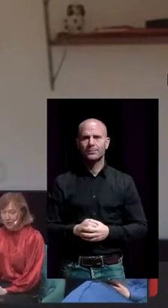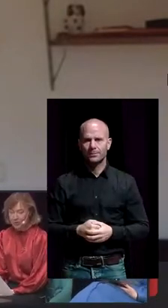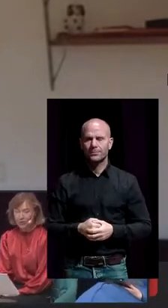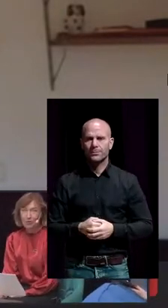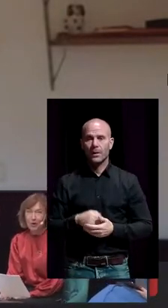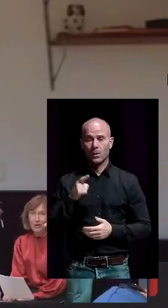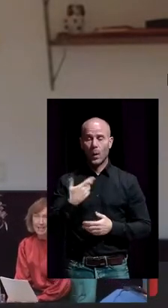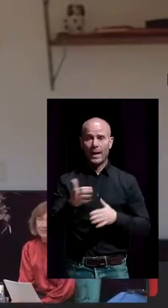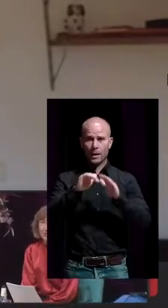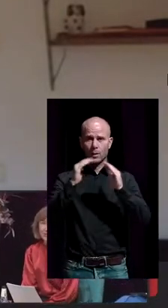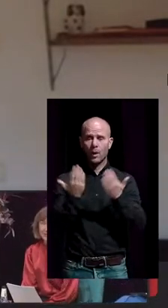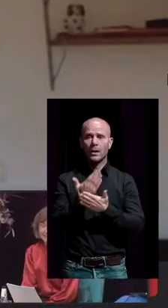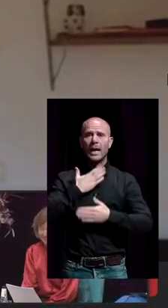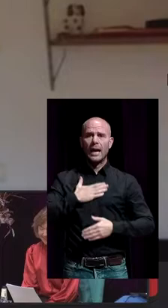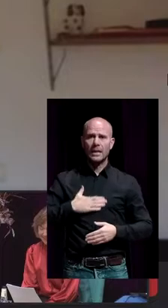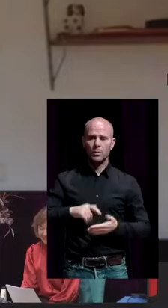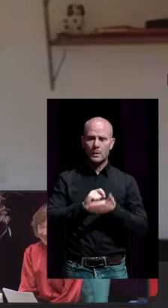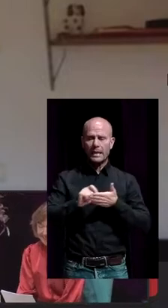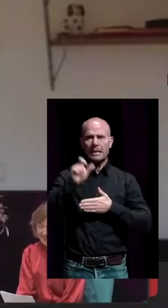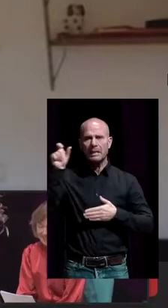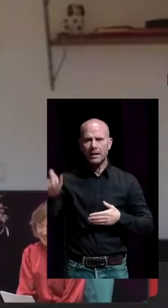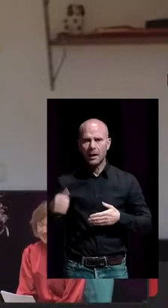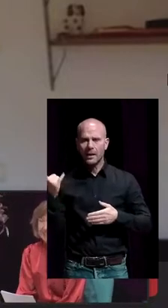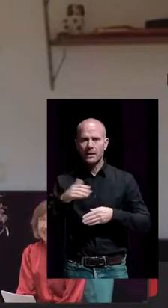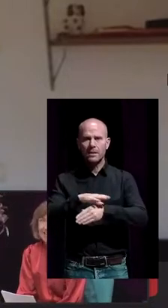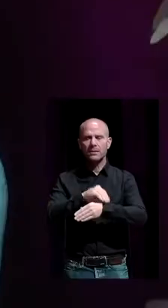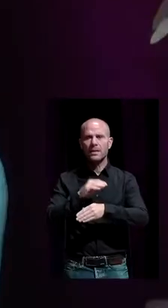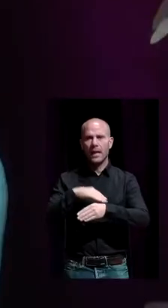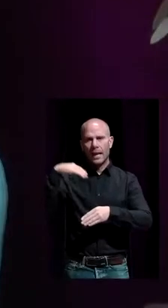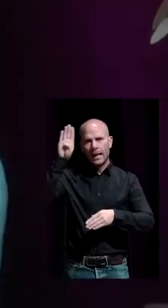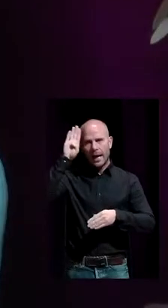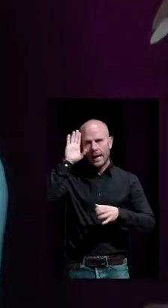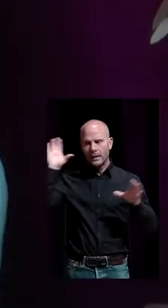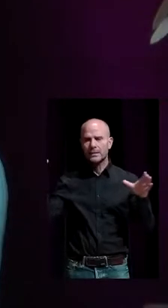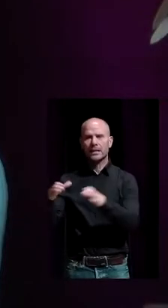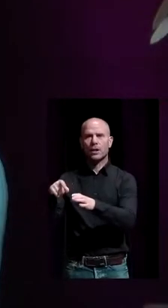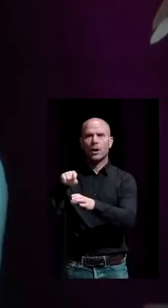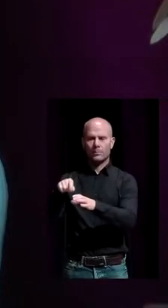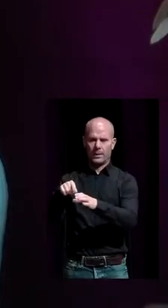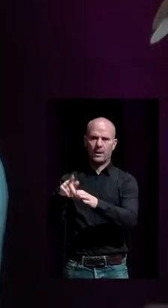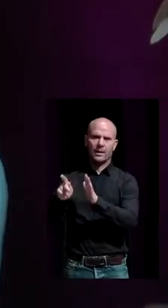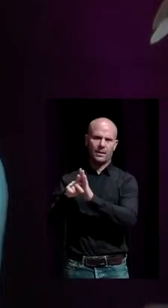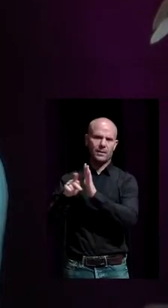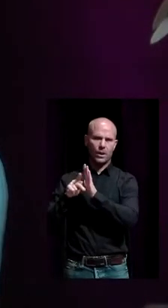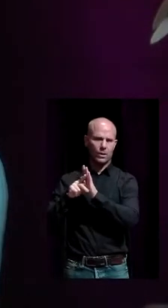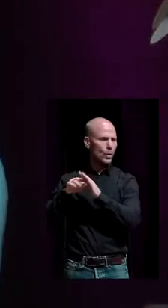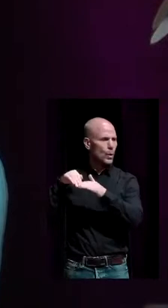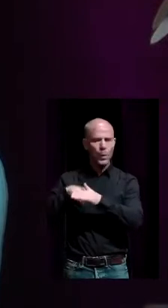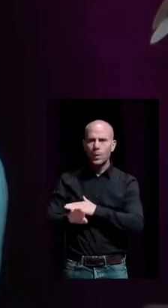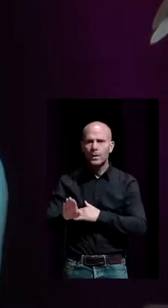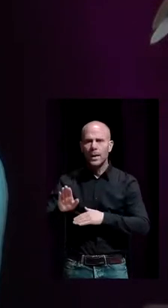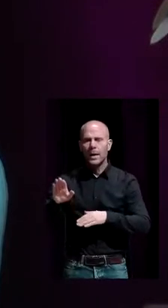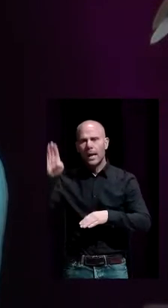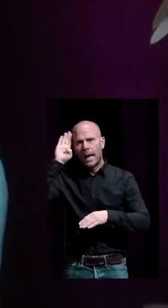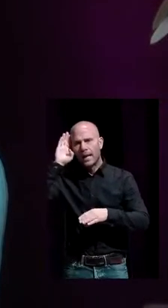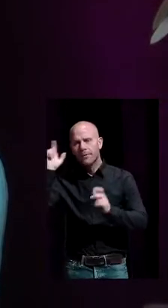är också global hälsosekreterare i Svenska Läkaresällskapets kandidat- och